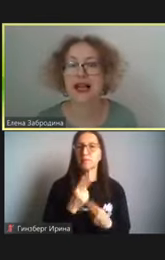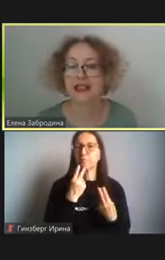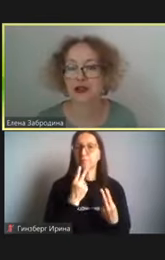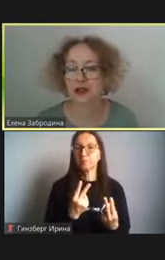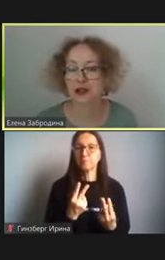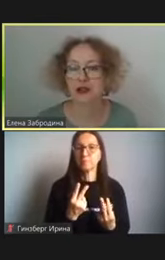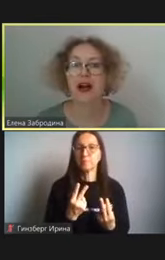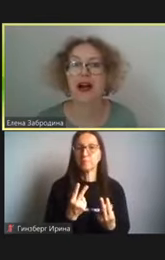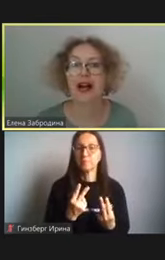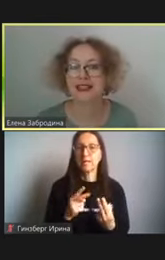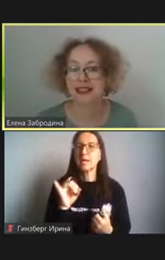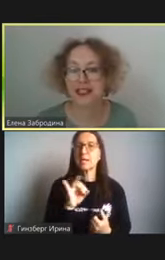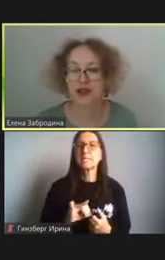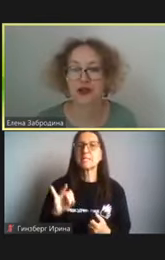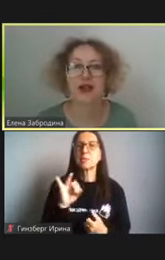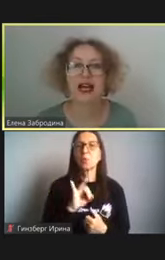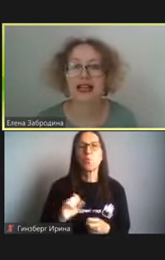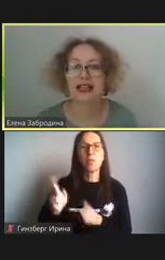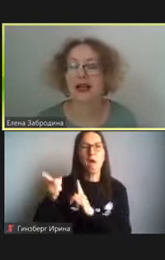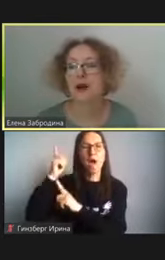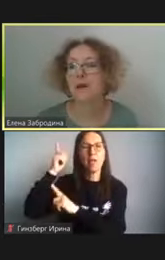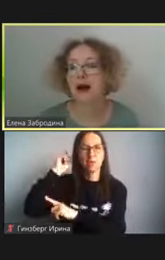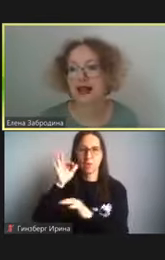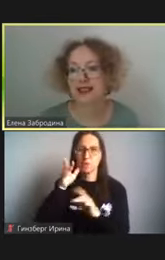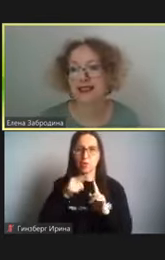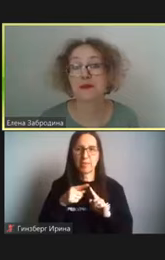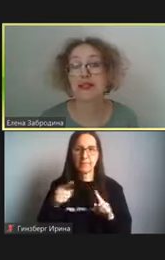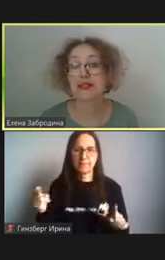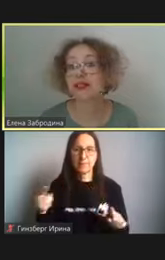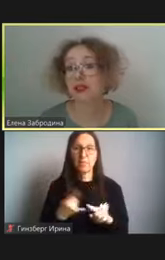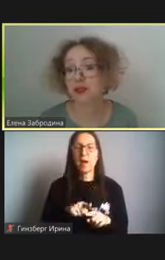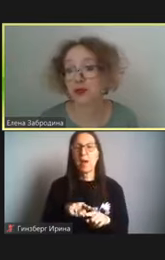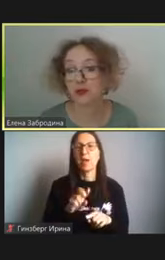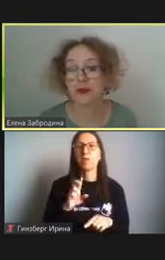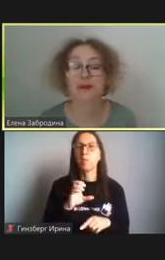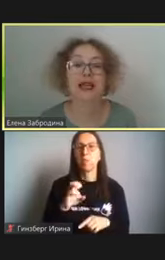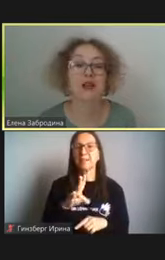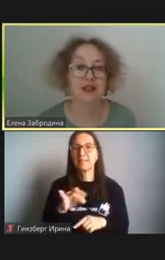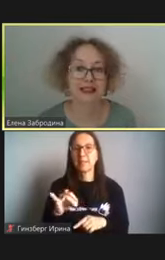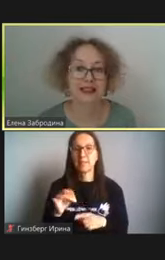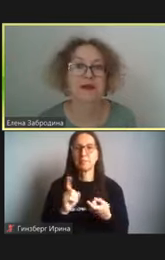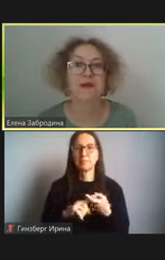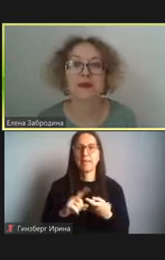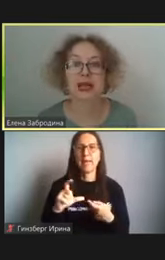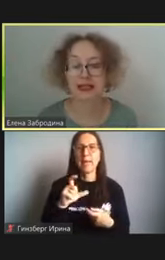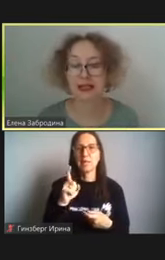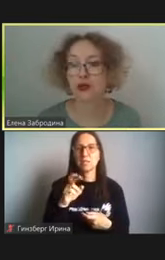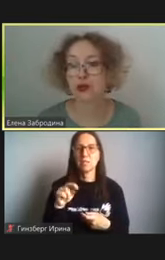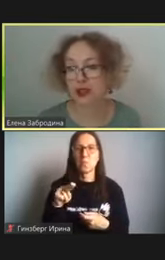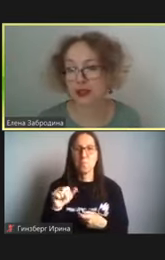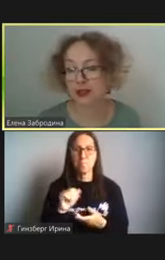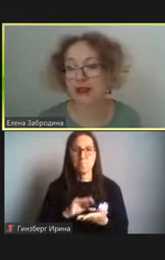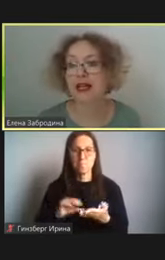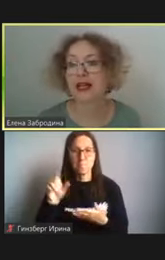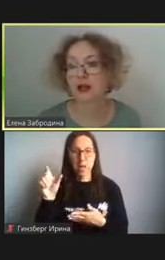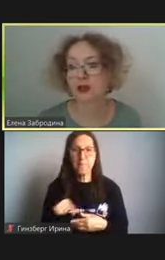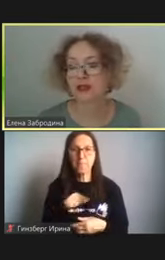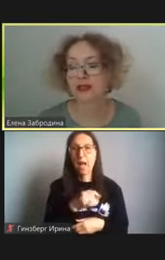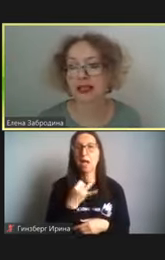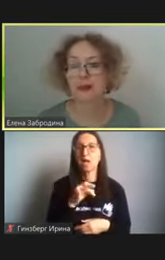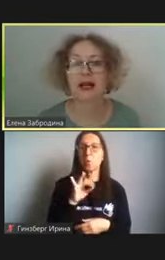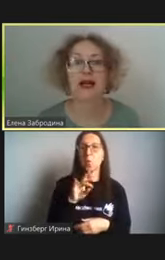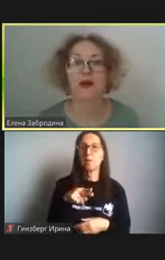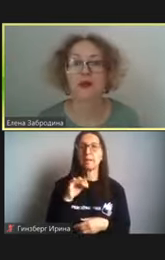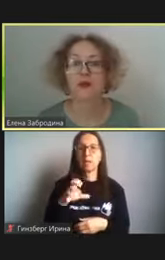видим историю античную. Это басня, басня Эзопа. Йорданс, хотя он научился